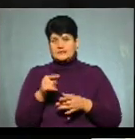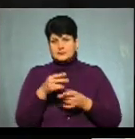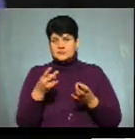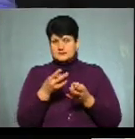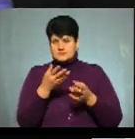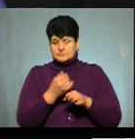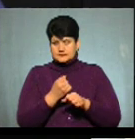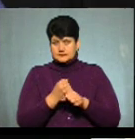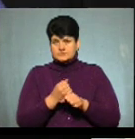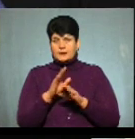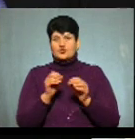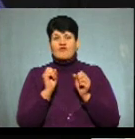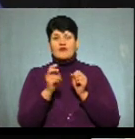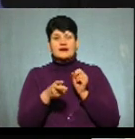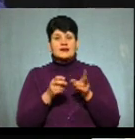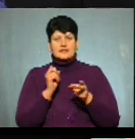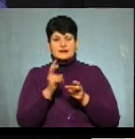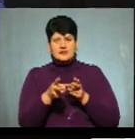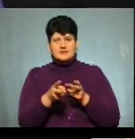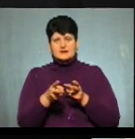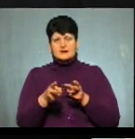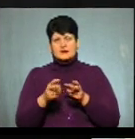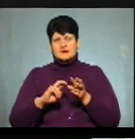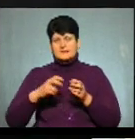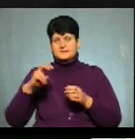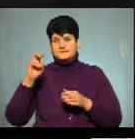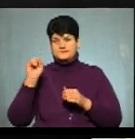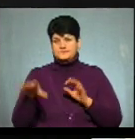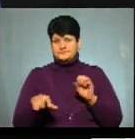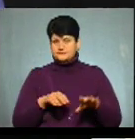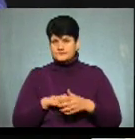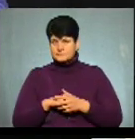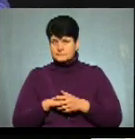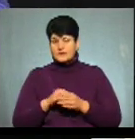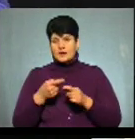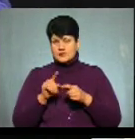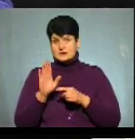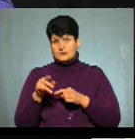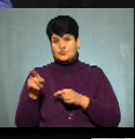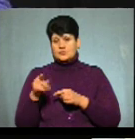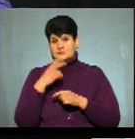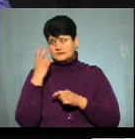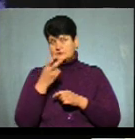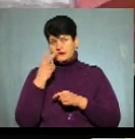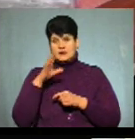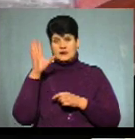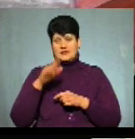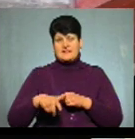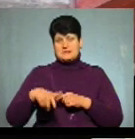положено, а будуть кидали на сходу плітці. І воно так буде ходіло, де воняло, почали